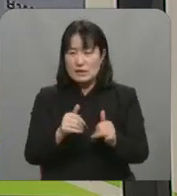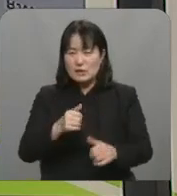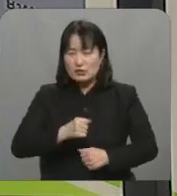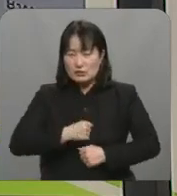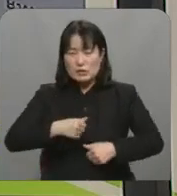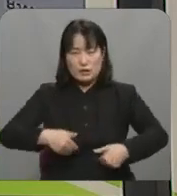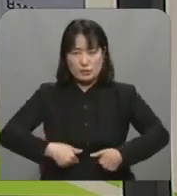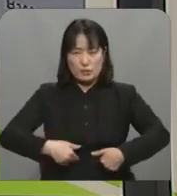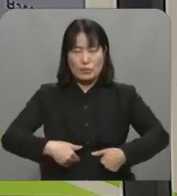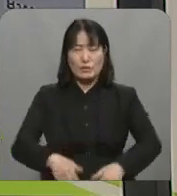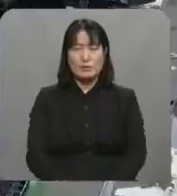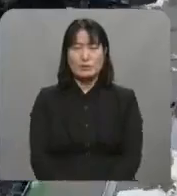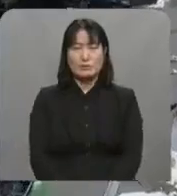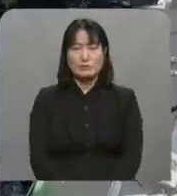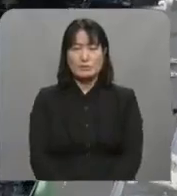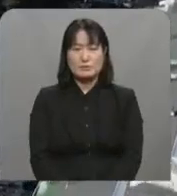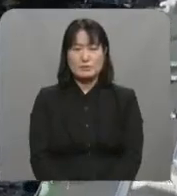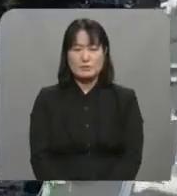보도입니다.